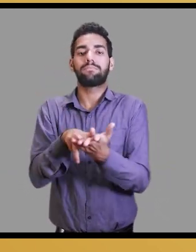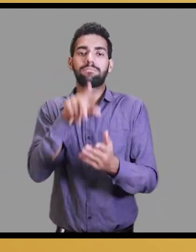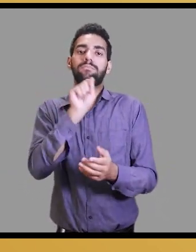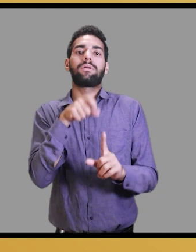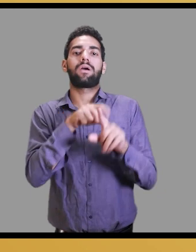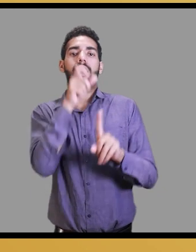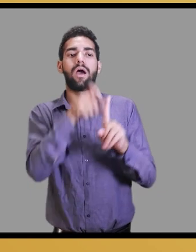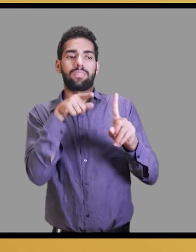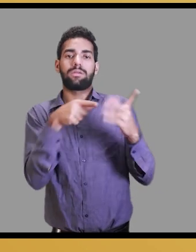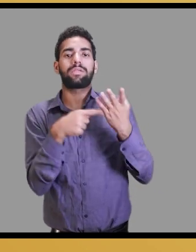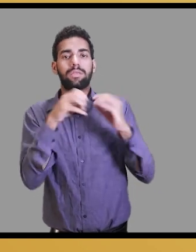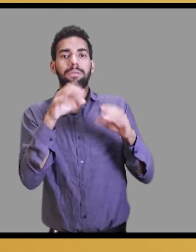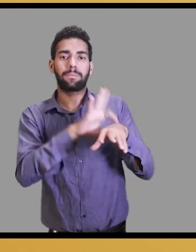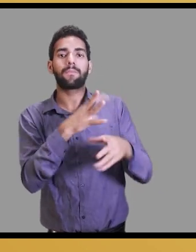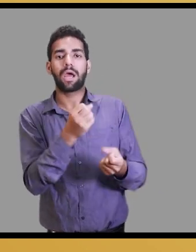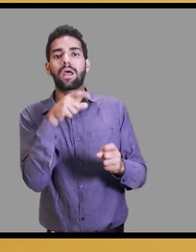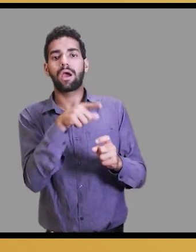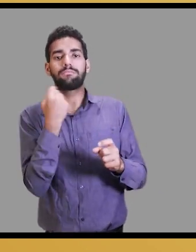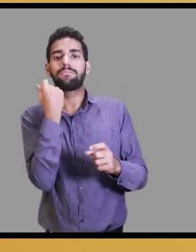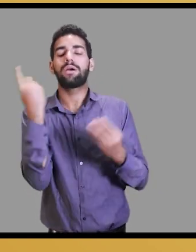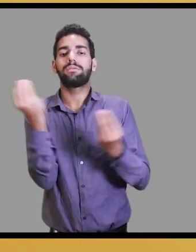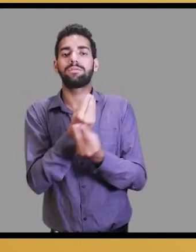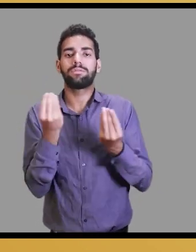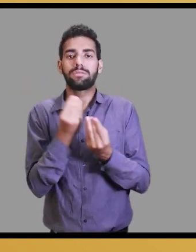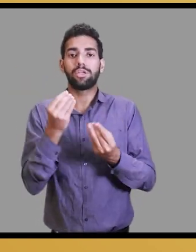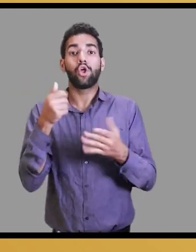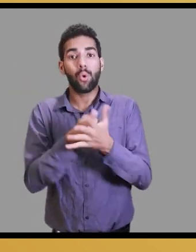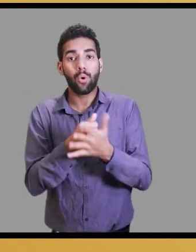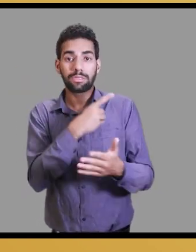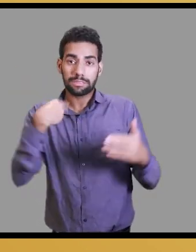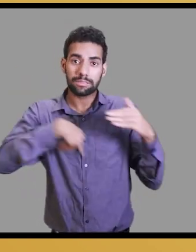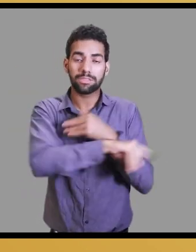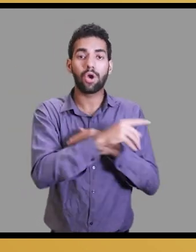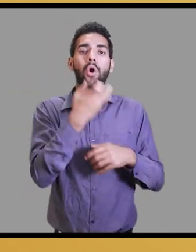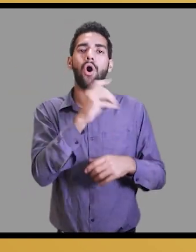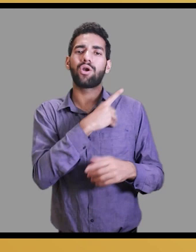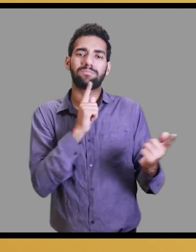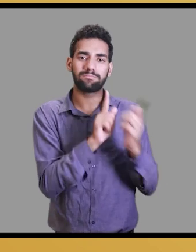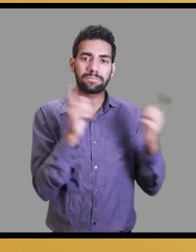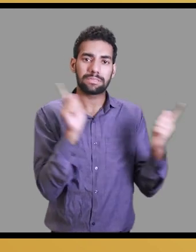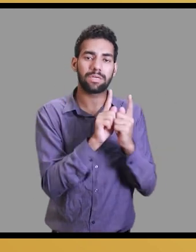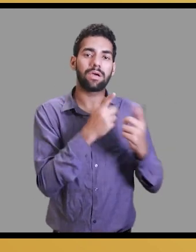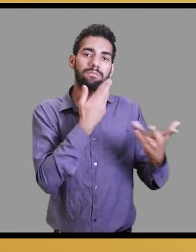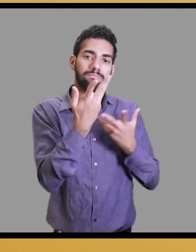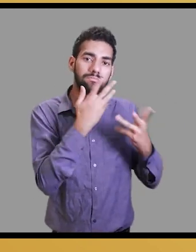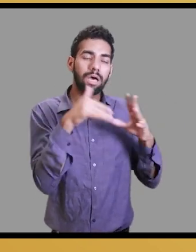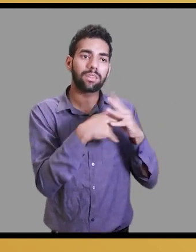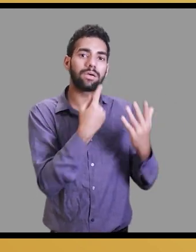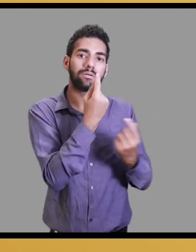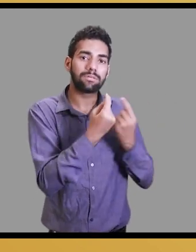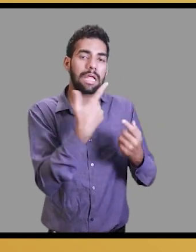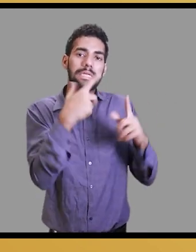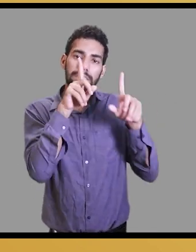جس شخص کے اندر بھی یہ علامات جو میں نے آپ کو بتایا اس کو ضرور اپنے یہ قریبی سینٹر میں جا کے یا اپنے ڈاکٹر سے مشورے کے ساتھ جو ہے